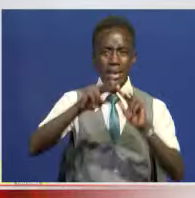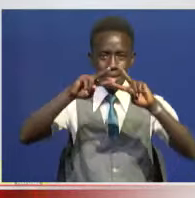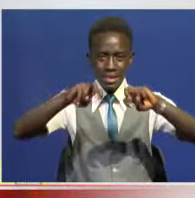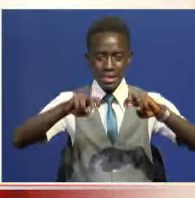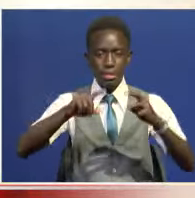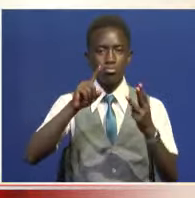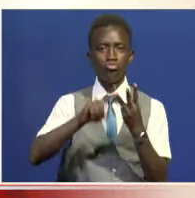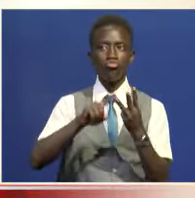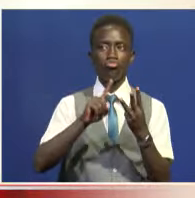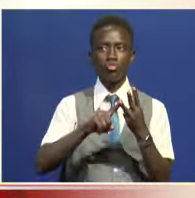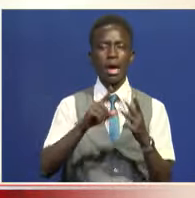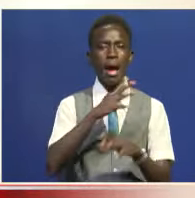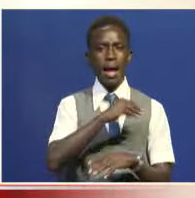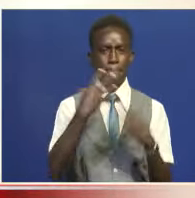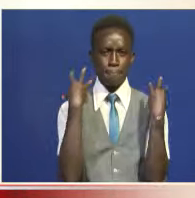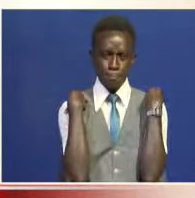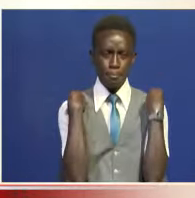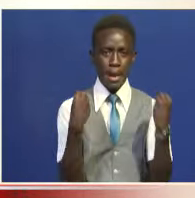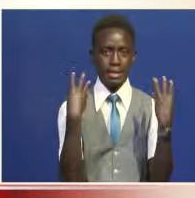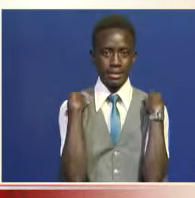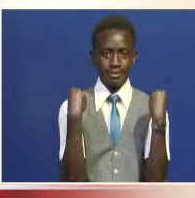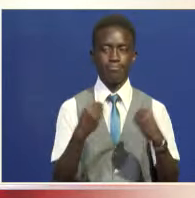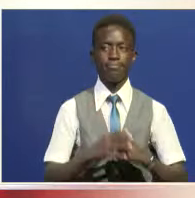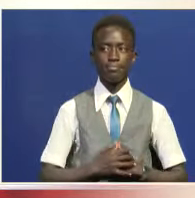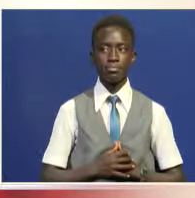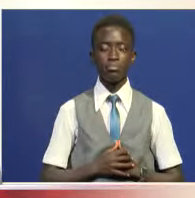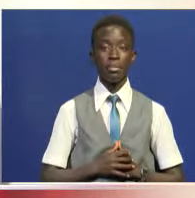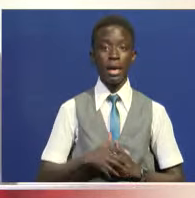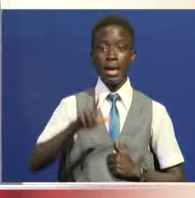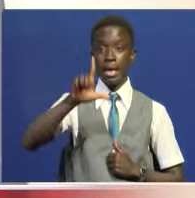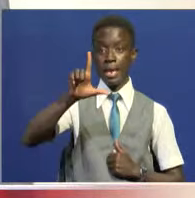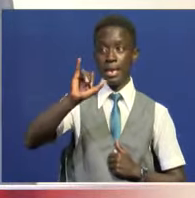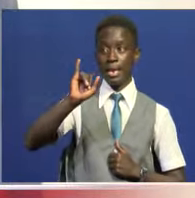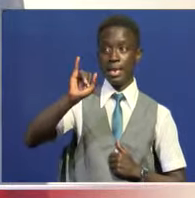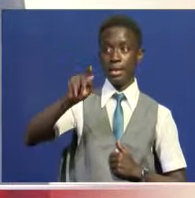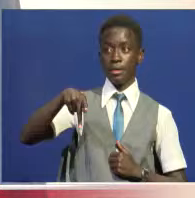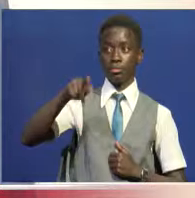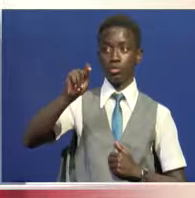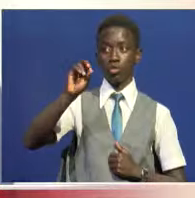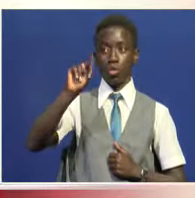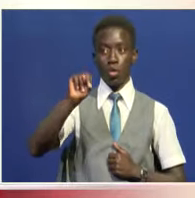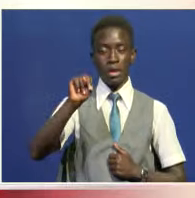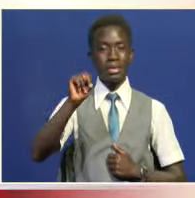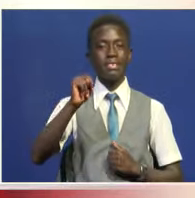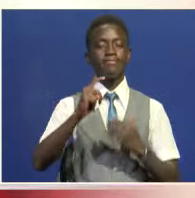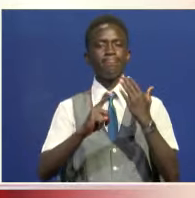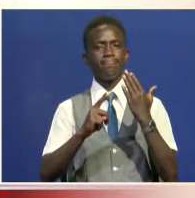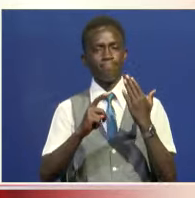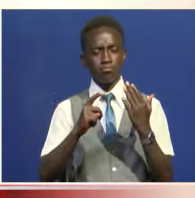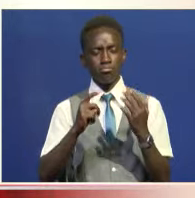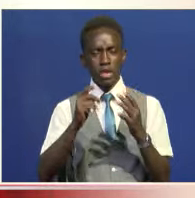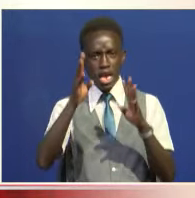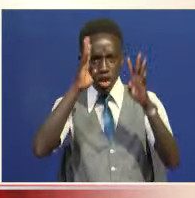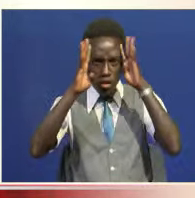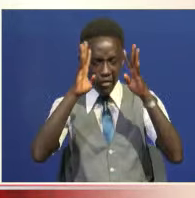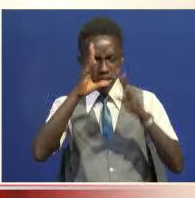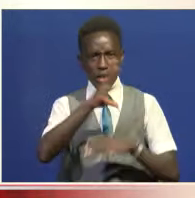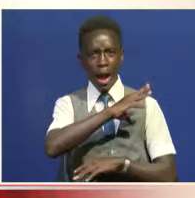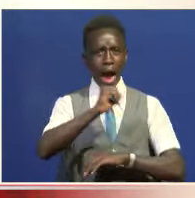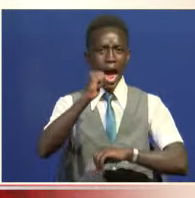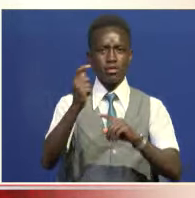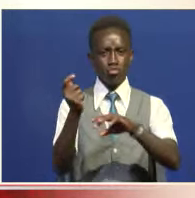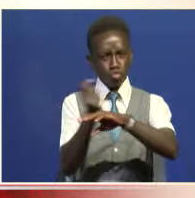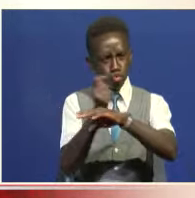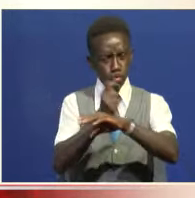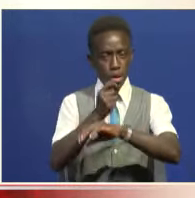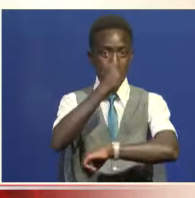experience. Lipton Innovation and Technology Academy will be able to train our